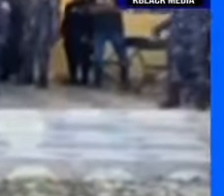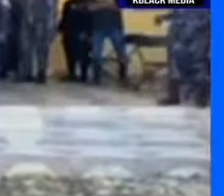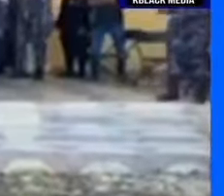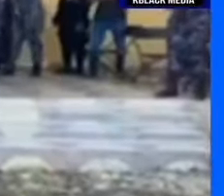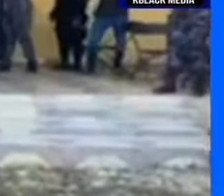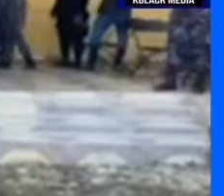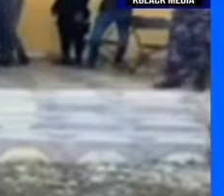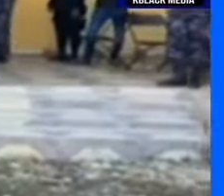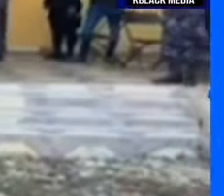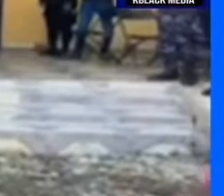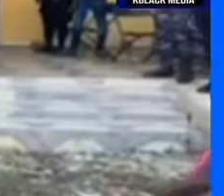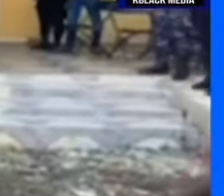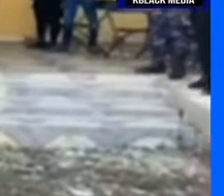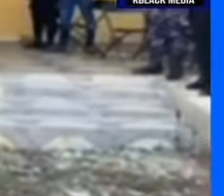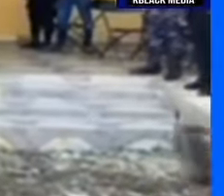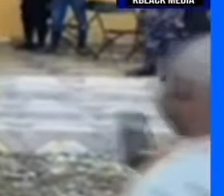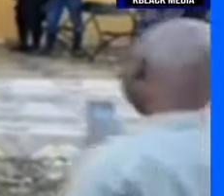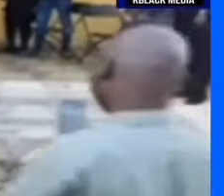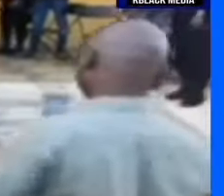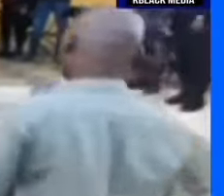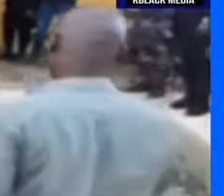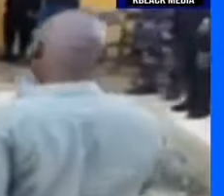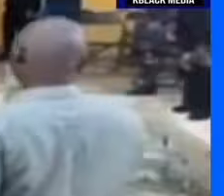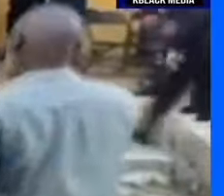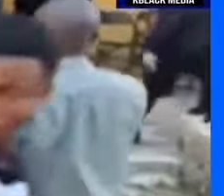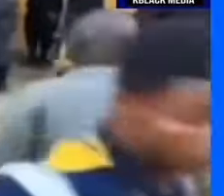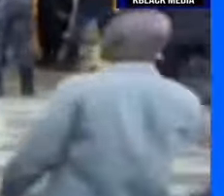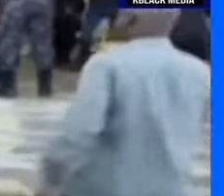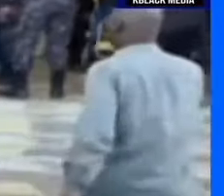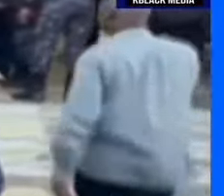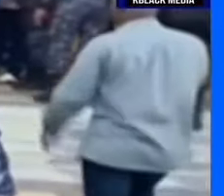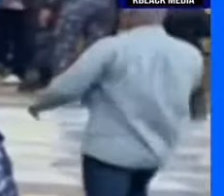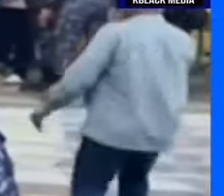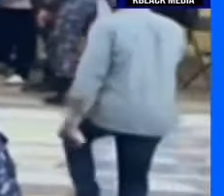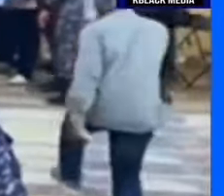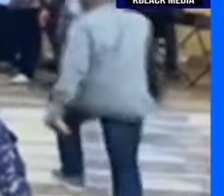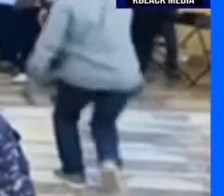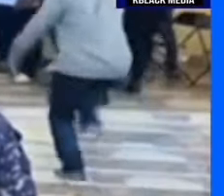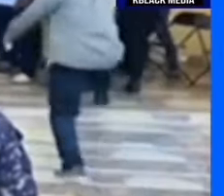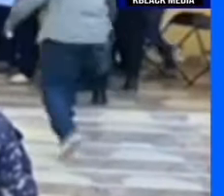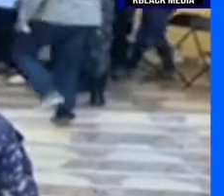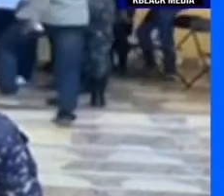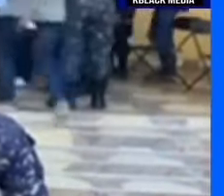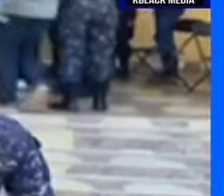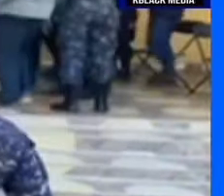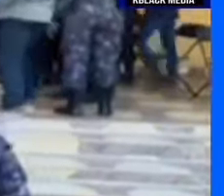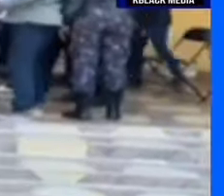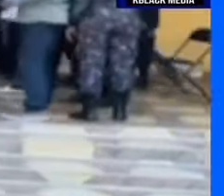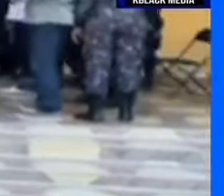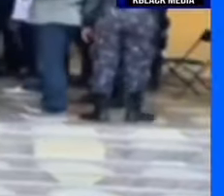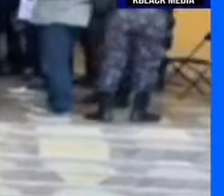president Dr. Mahmoud Bawumia ekurum na ene ye menteme wansi bi ekoso within